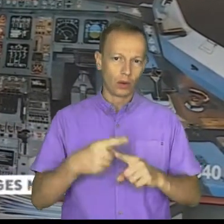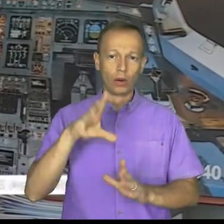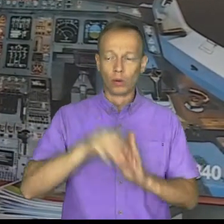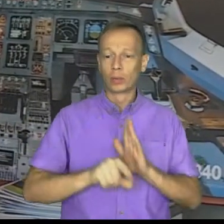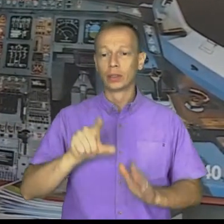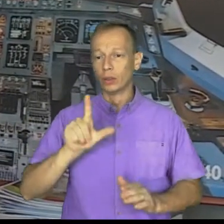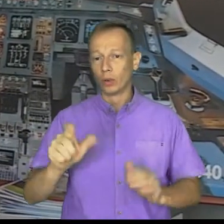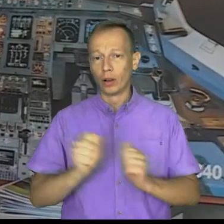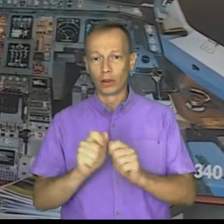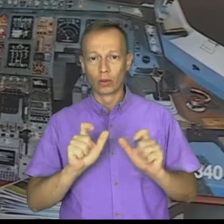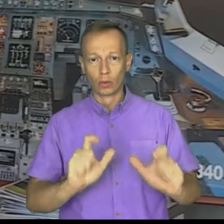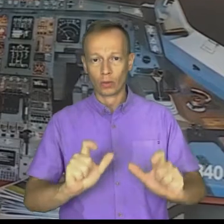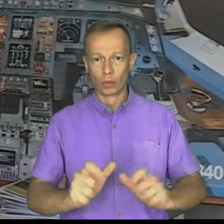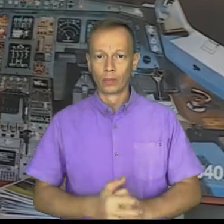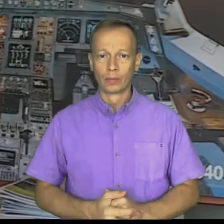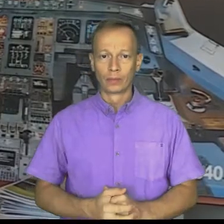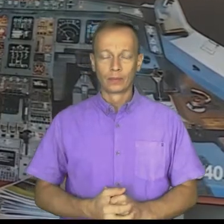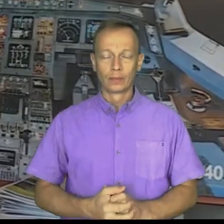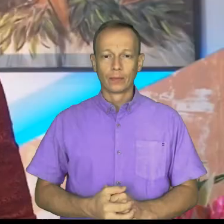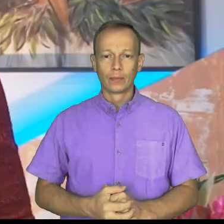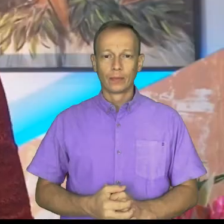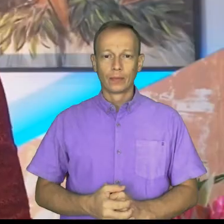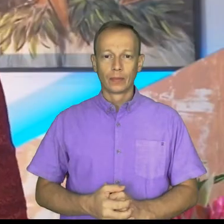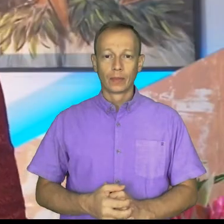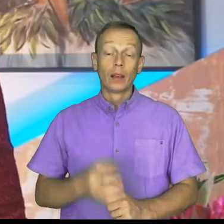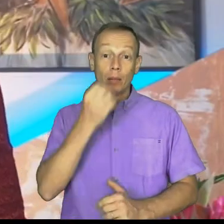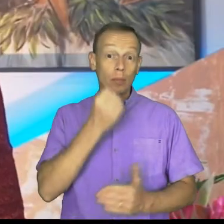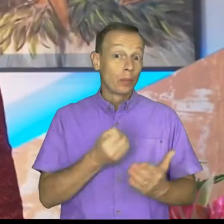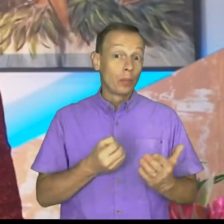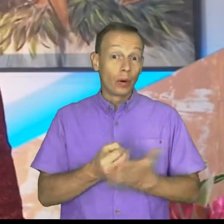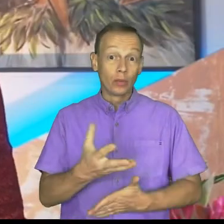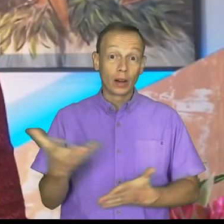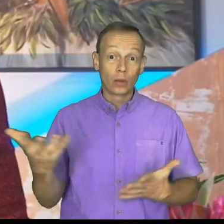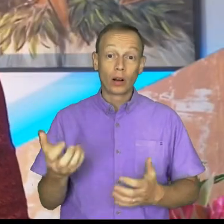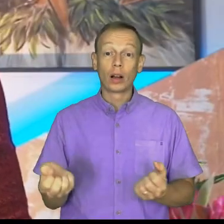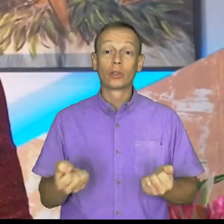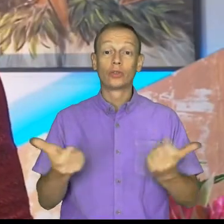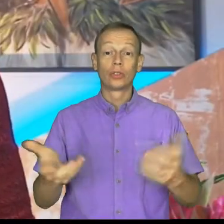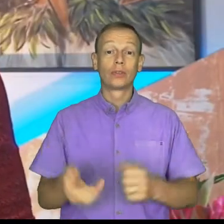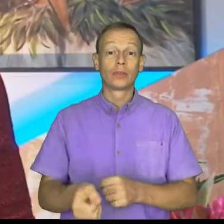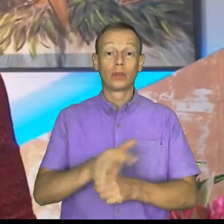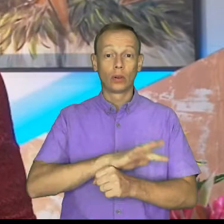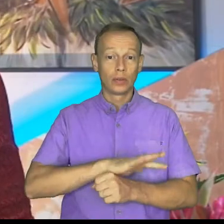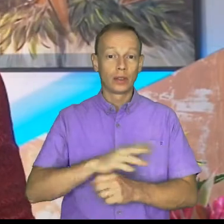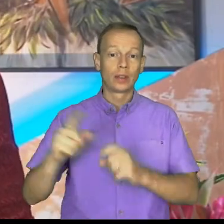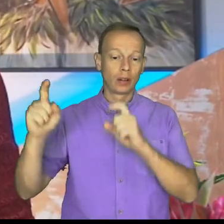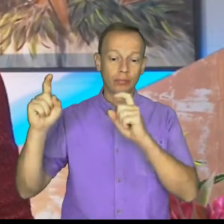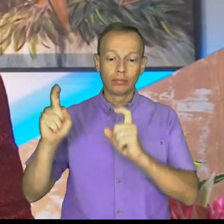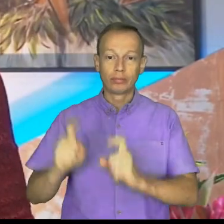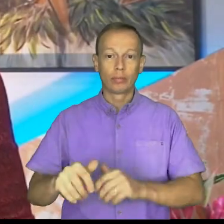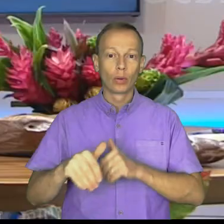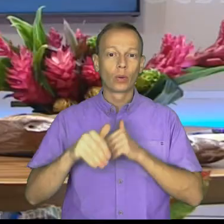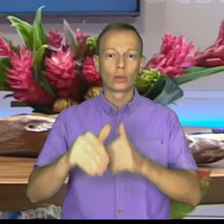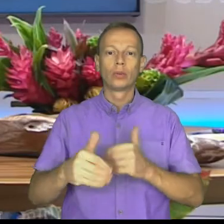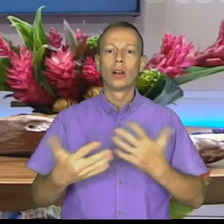dont 2 qui sont contrôlées. Et c'est plutôt une bonne nouvelle puisque les chiffres de la Covid-19 continuent de